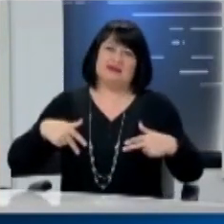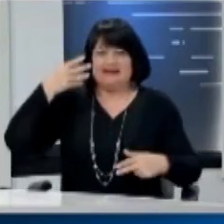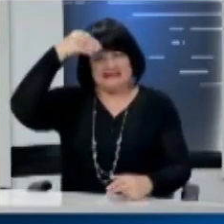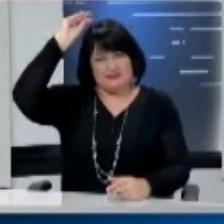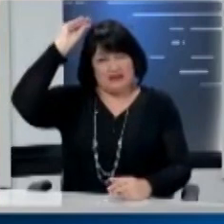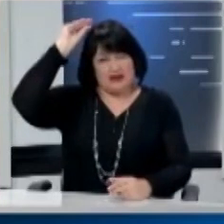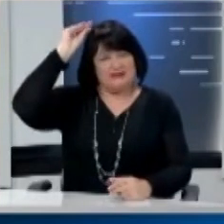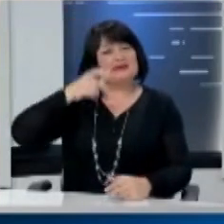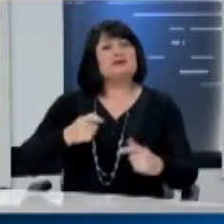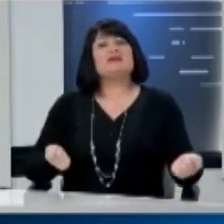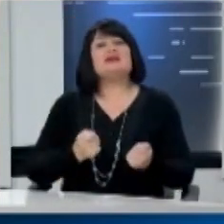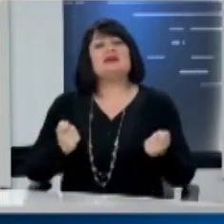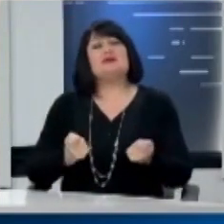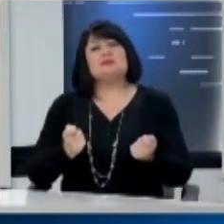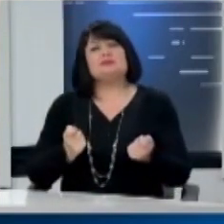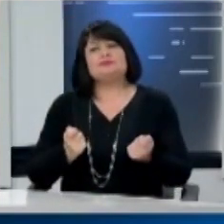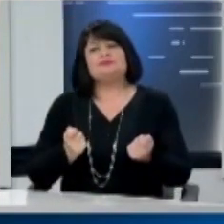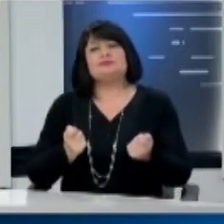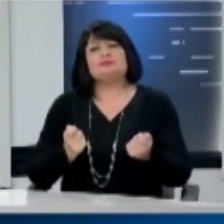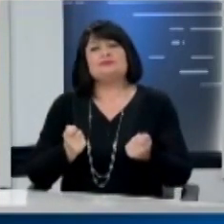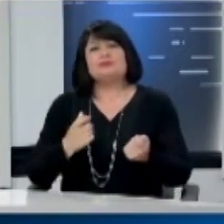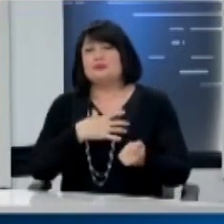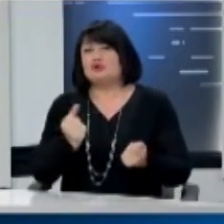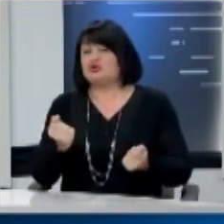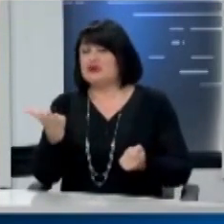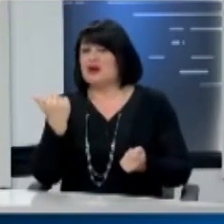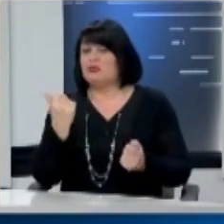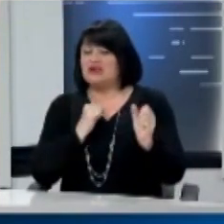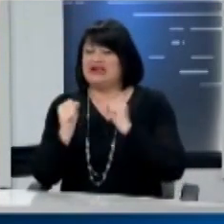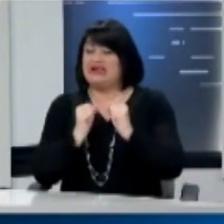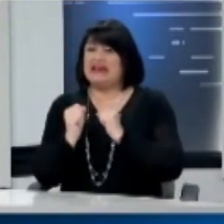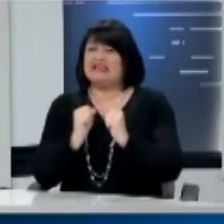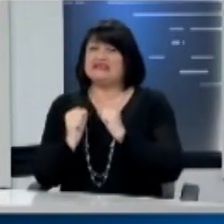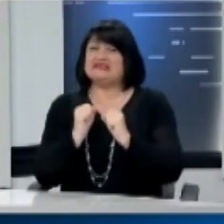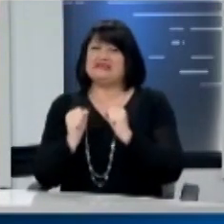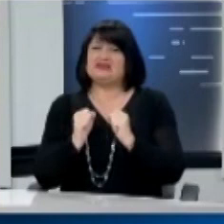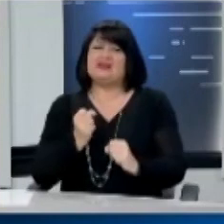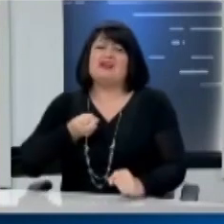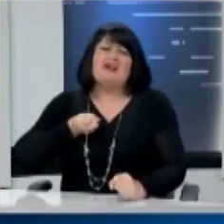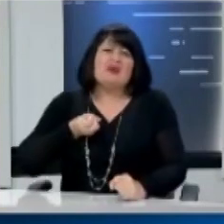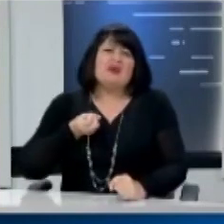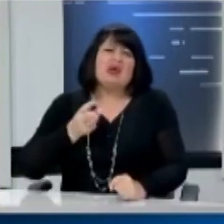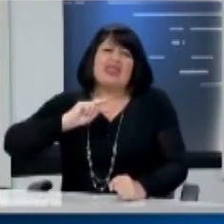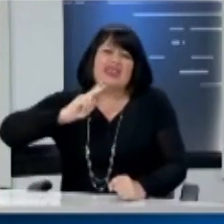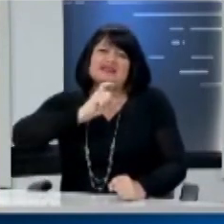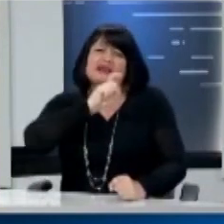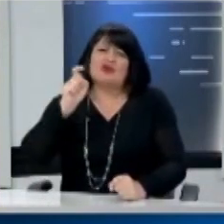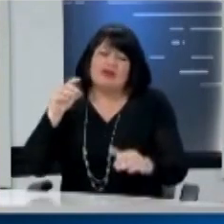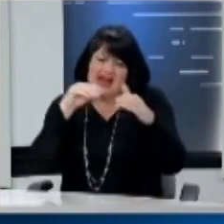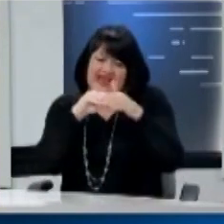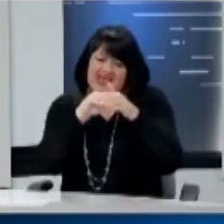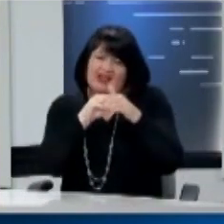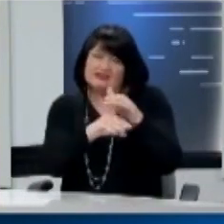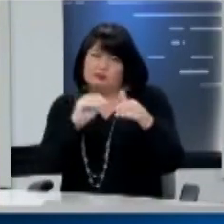Τσίπρα προκάλεσαν κρίση εμπιστοσύνης και εκροή δεκάδων δισεκατομμυρίων